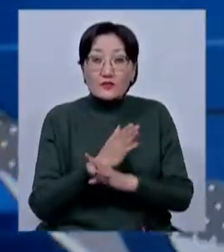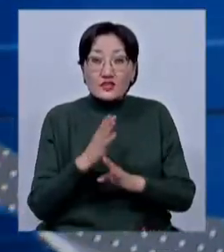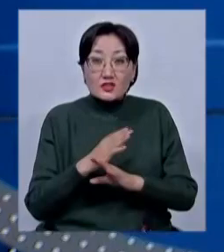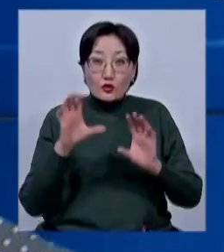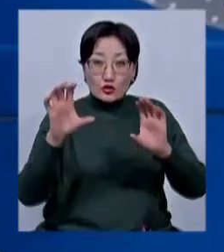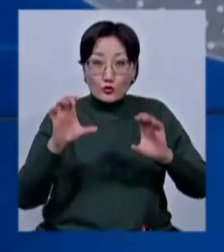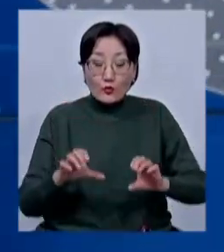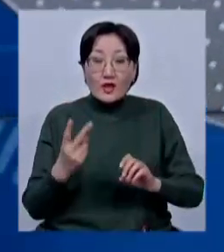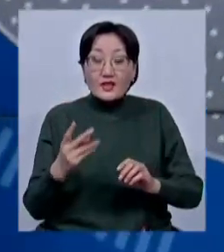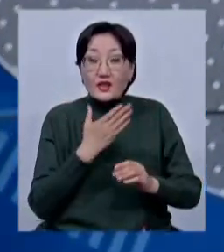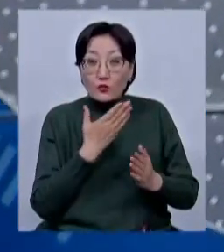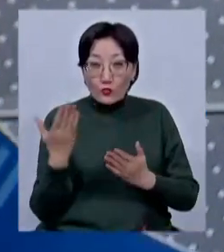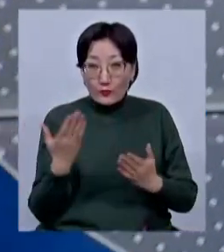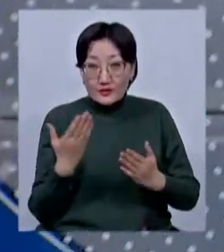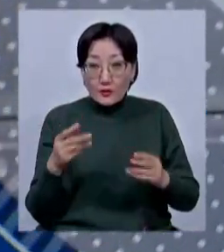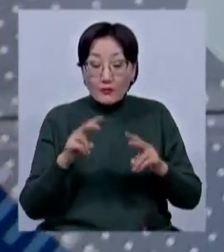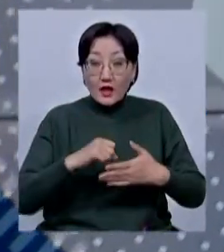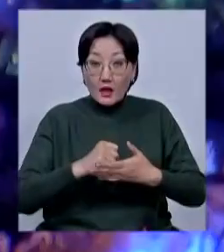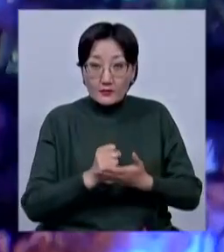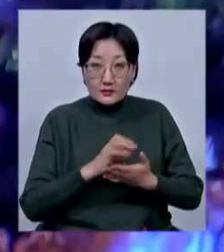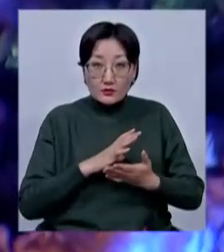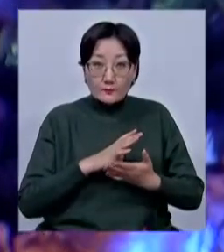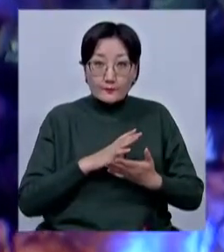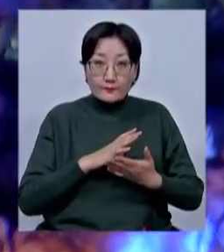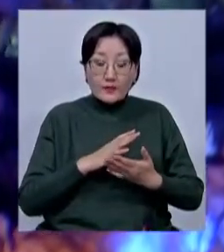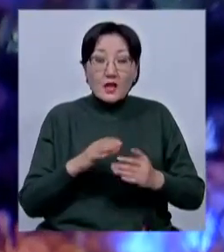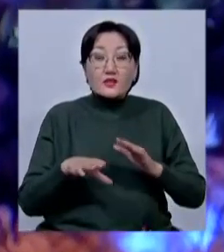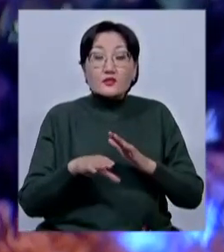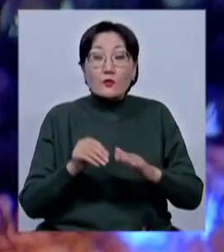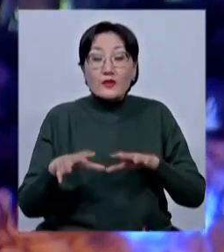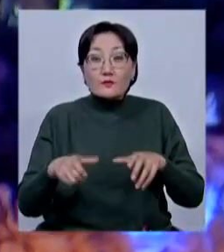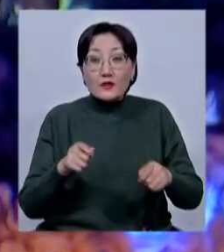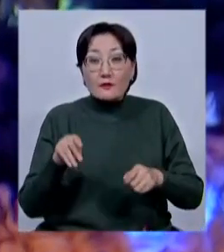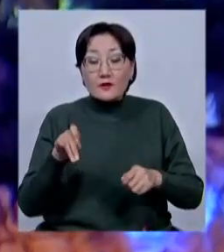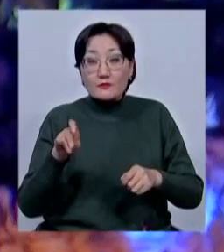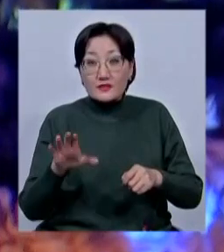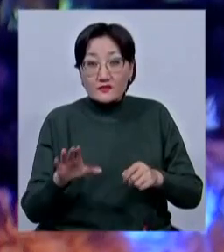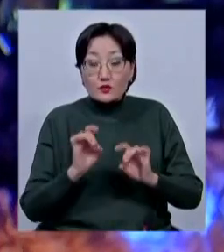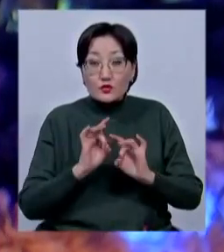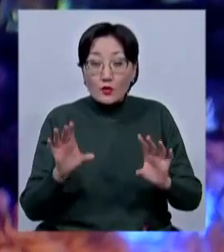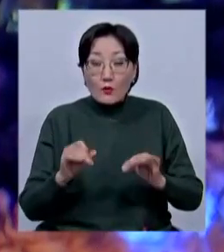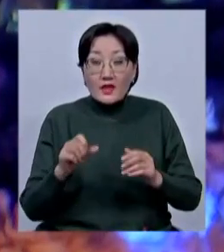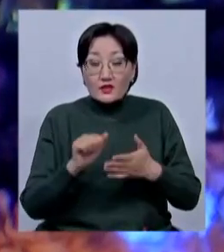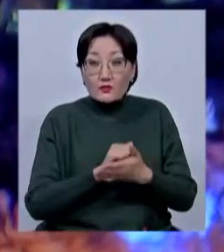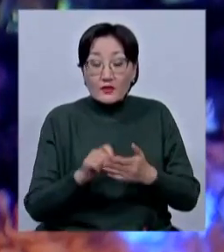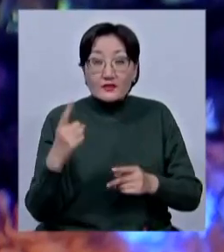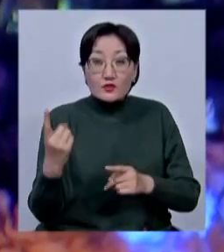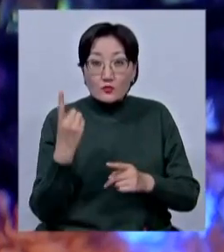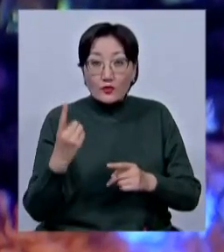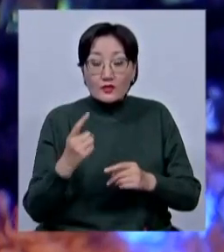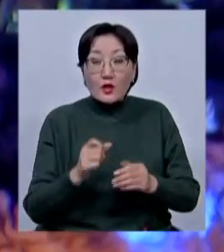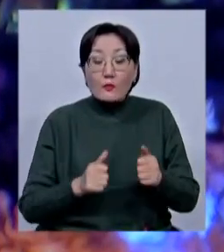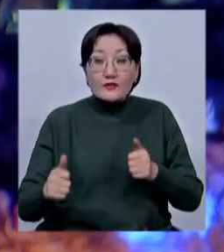экологиялық кодексті екі оқылымда қарап қабылдады. Сенат төрағасы Мәулен Әшімбаевтың сөзінше, құжатта ең алдымен